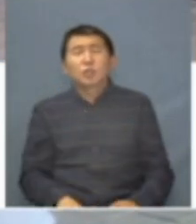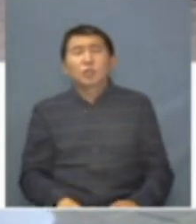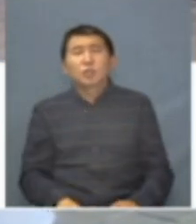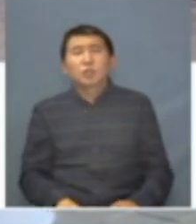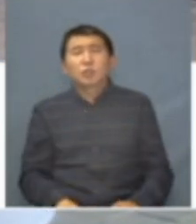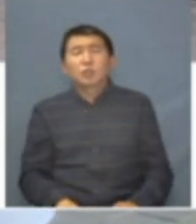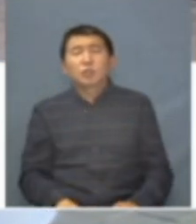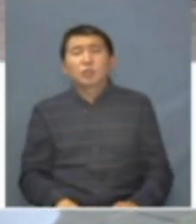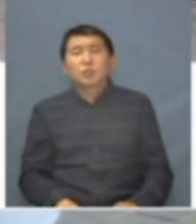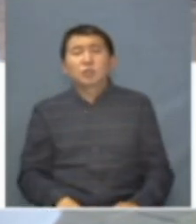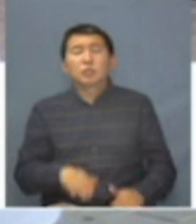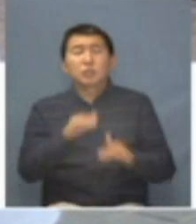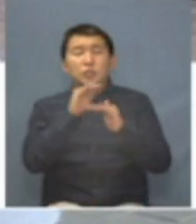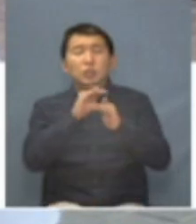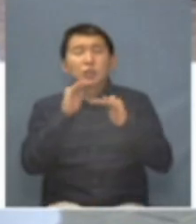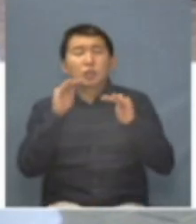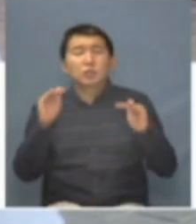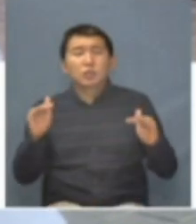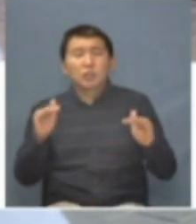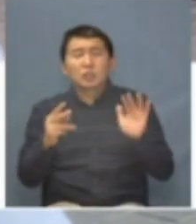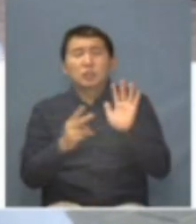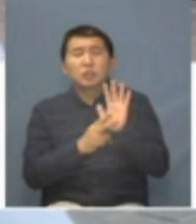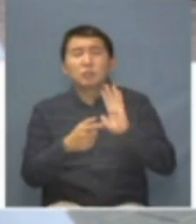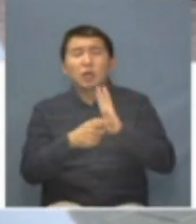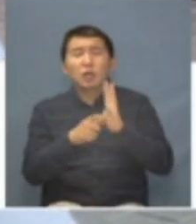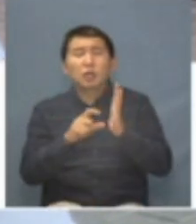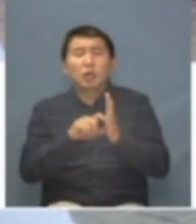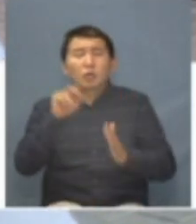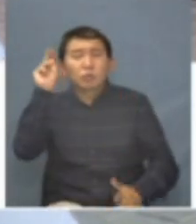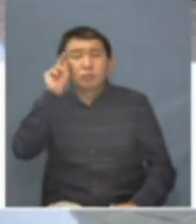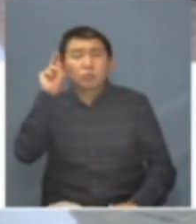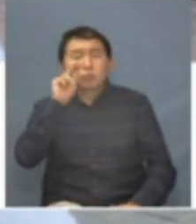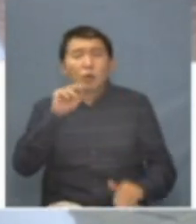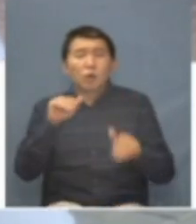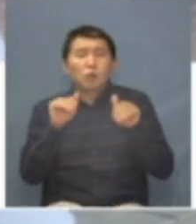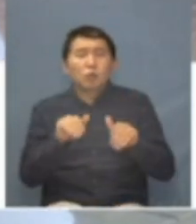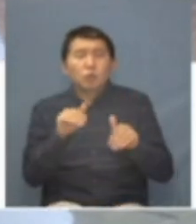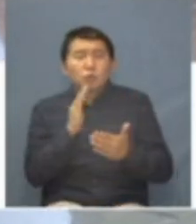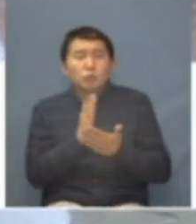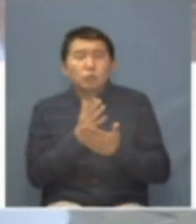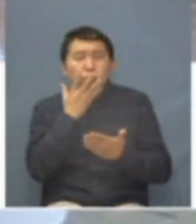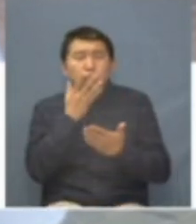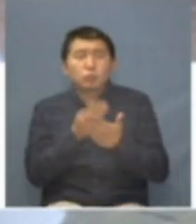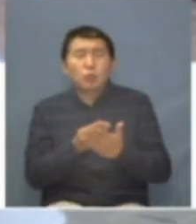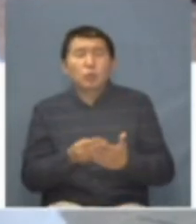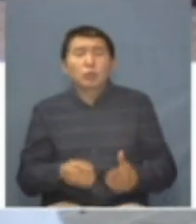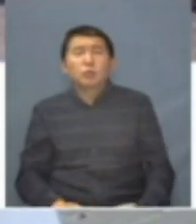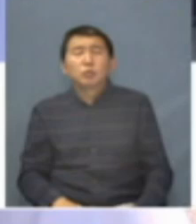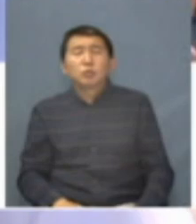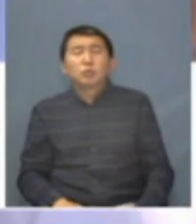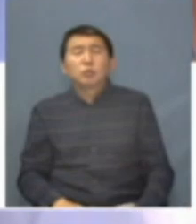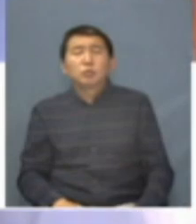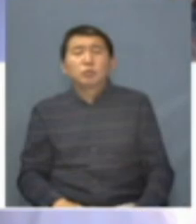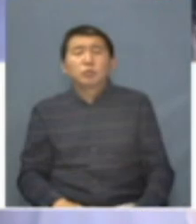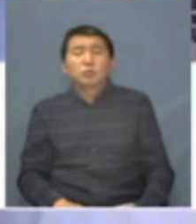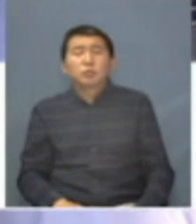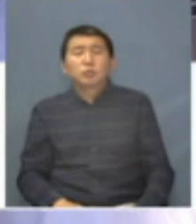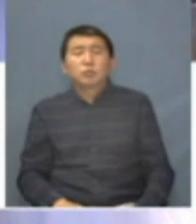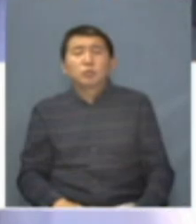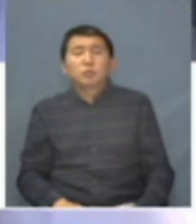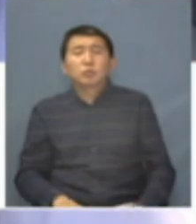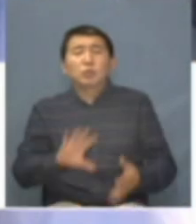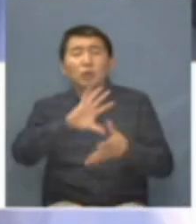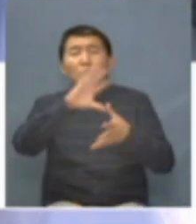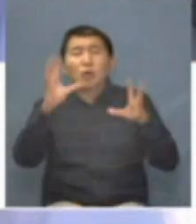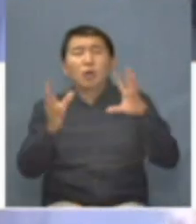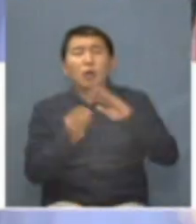мектептерде балалар 7-ші кластан бастап оқып, колледжіміз бар. Соған бейімделіп оқып жатыр. Жалпы